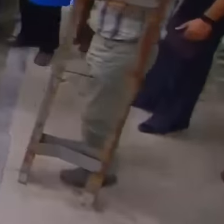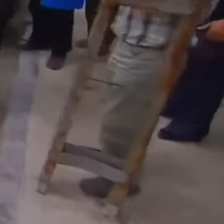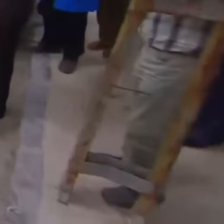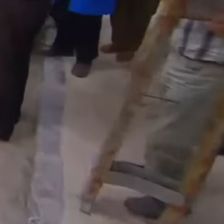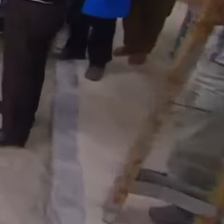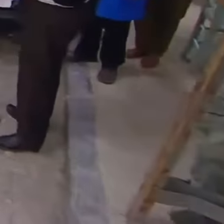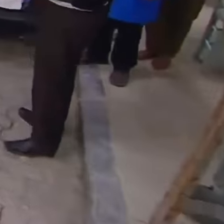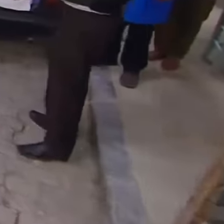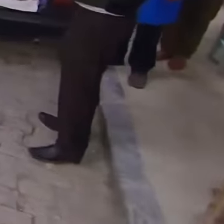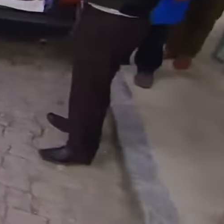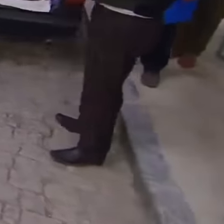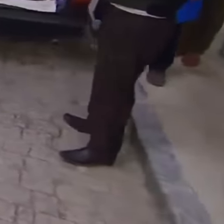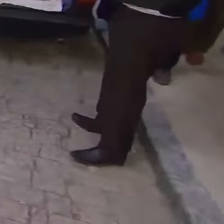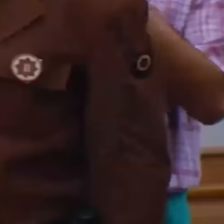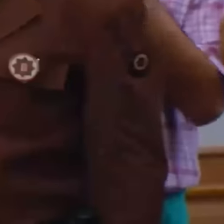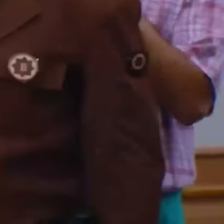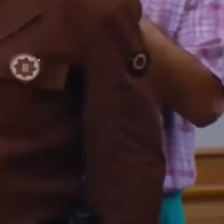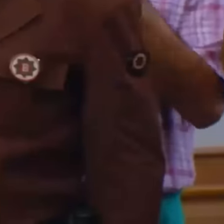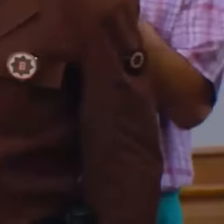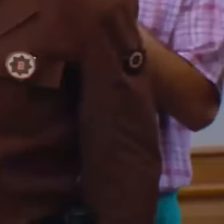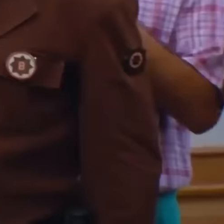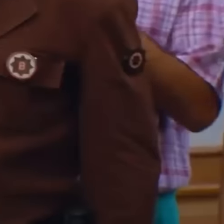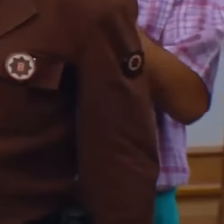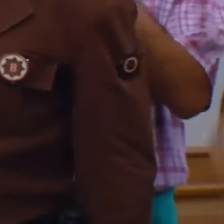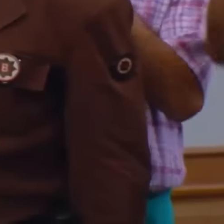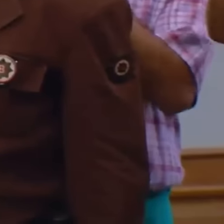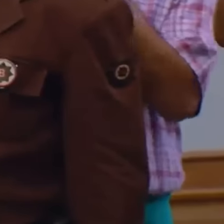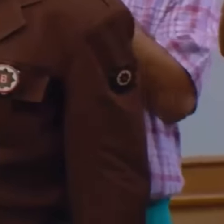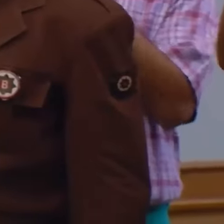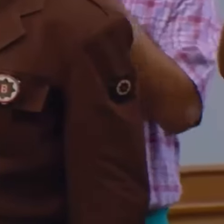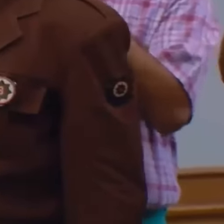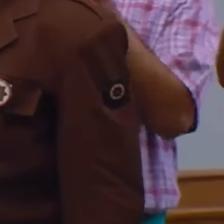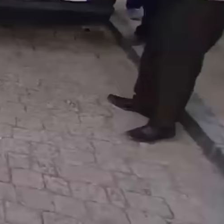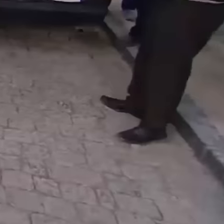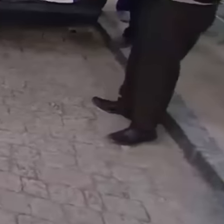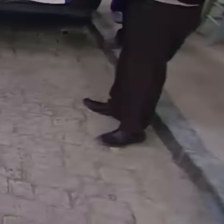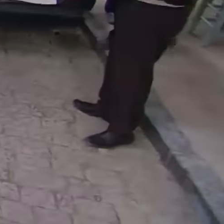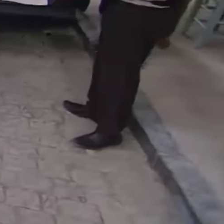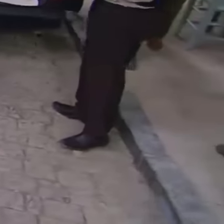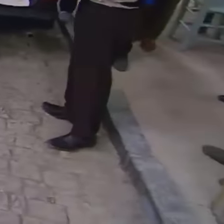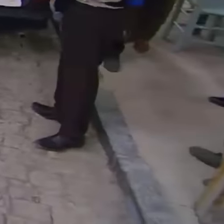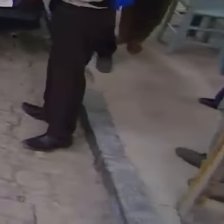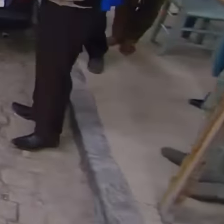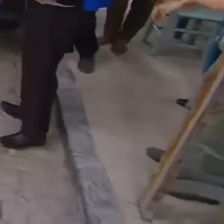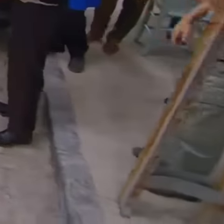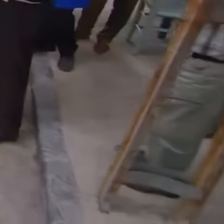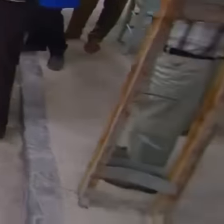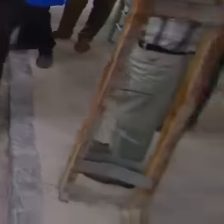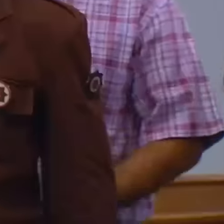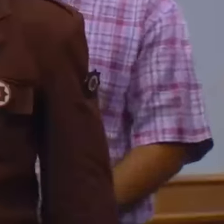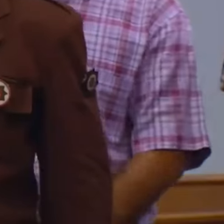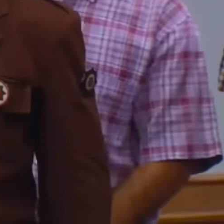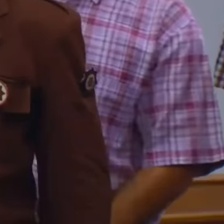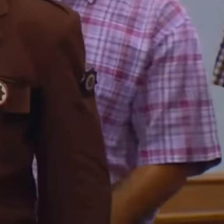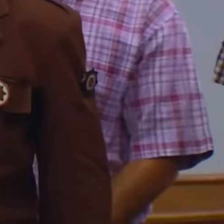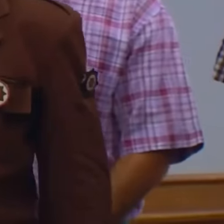Aynı şekilde dönerek yerine çekildi. Olmayan şapkasını çıkartarak selamladı. Bekir ona bakarken aklına bir şey gelmiş gibi